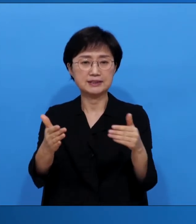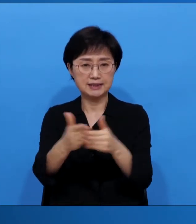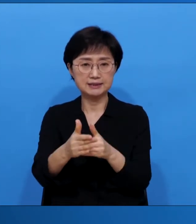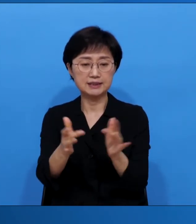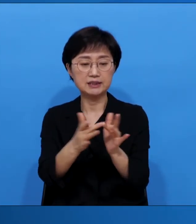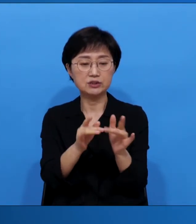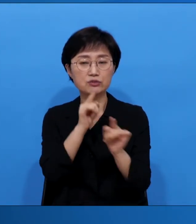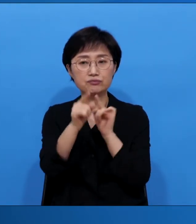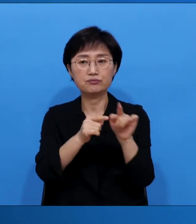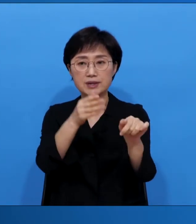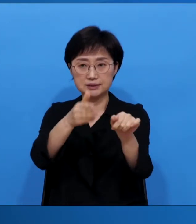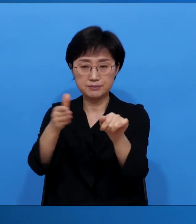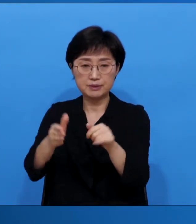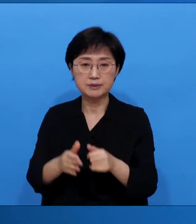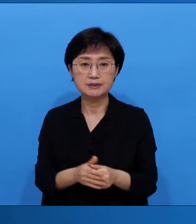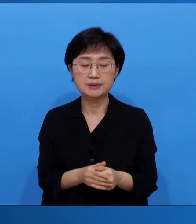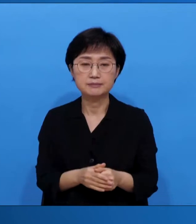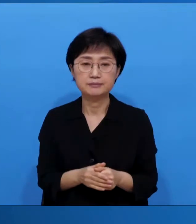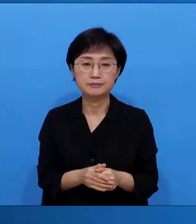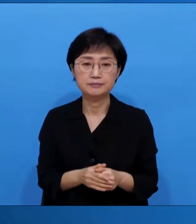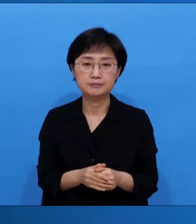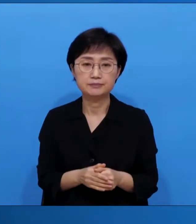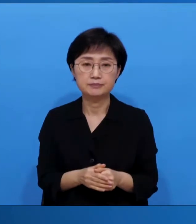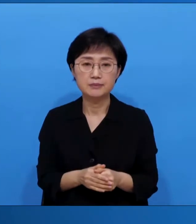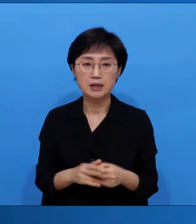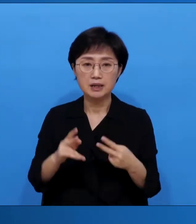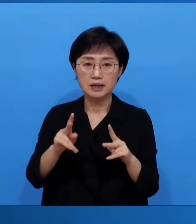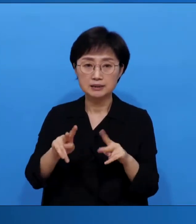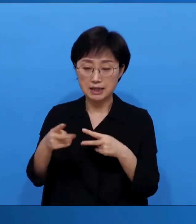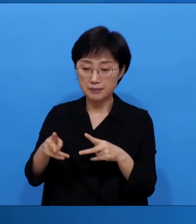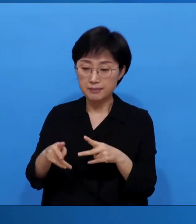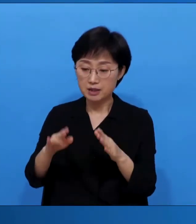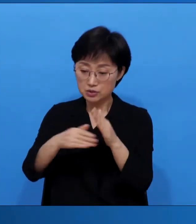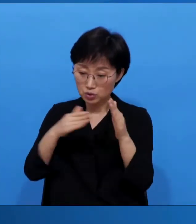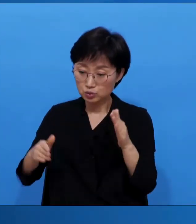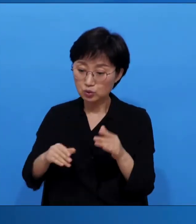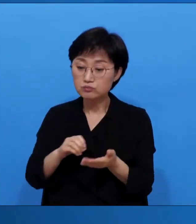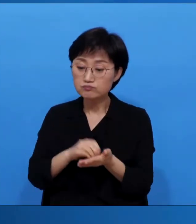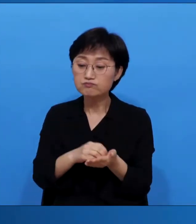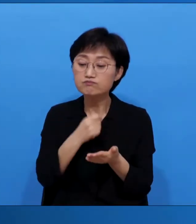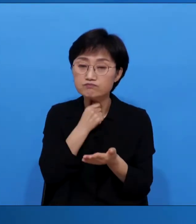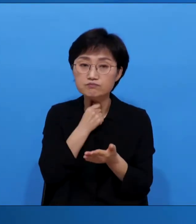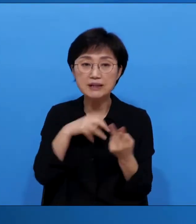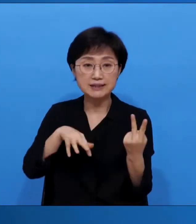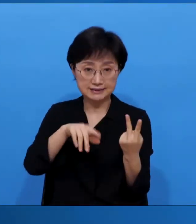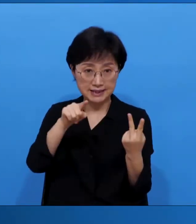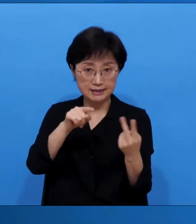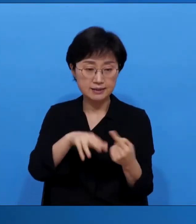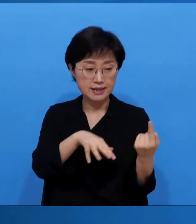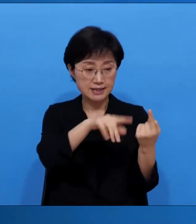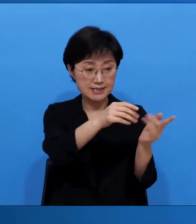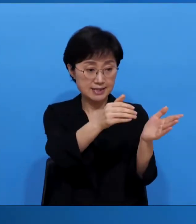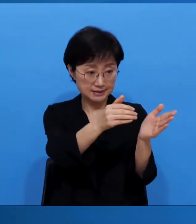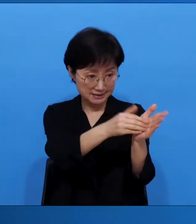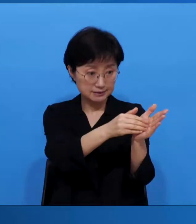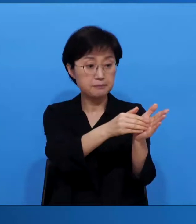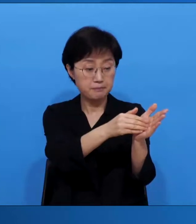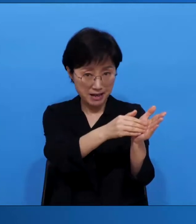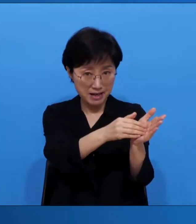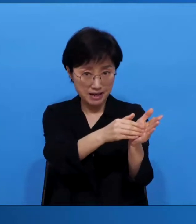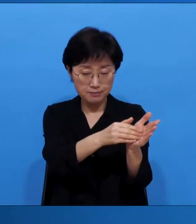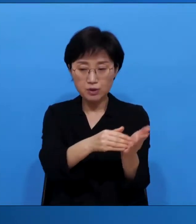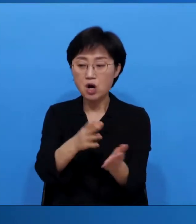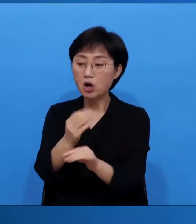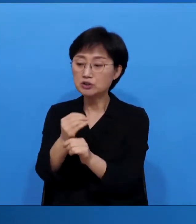weea.kr에서 등록받습니다. 다락방 전가족을 대상으로 하는 2차 등록 일정은 1차 등록을 마친 후 RUTC 뉴스를